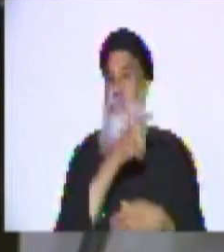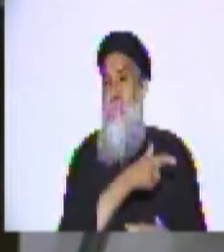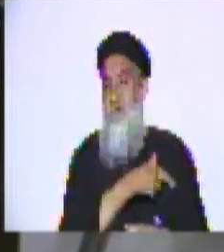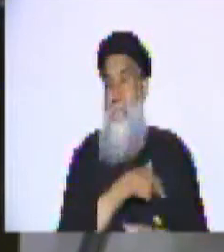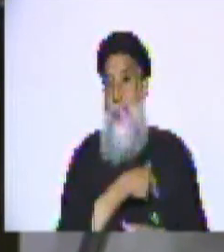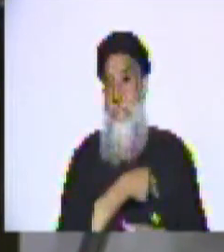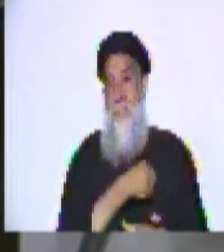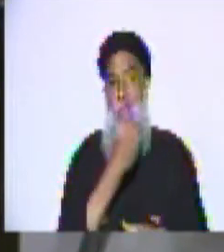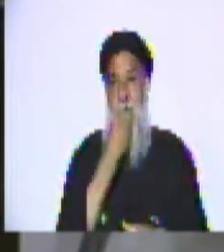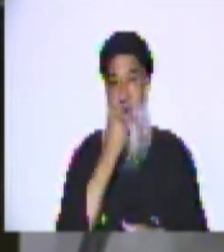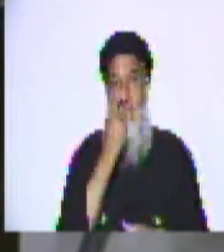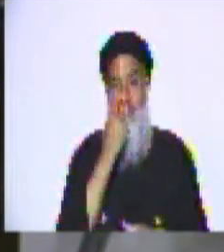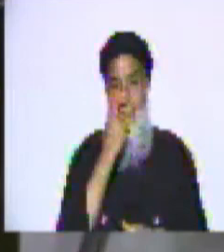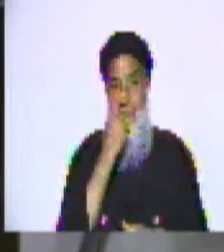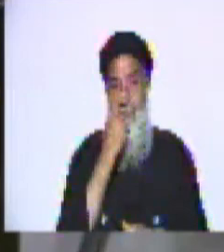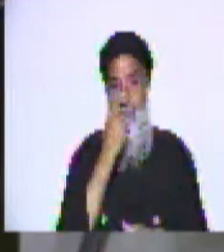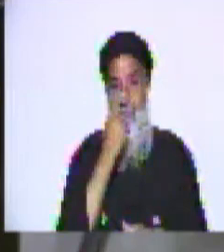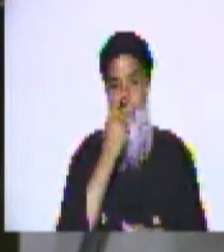أسقف دمشق